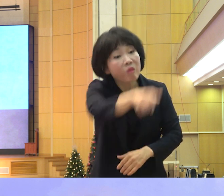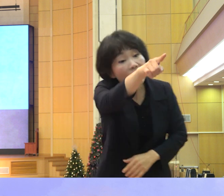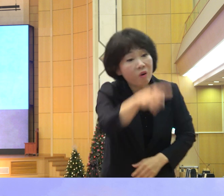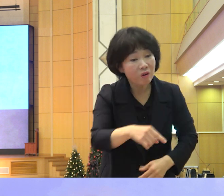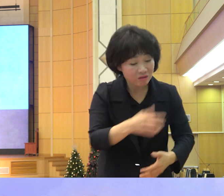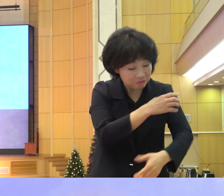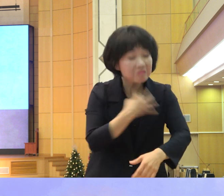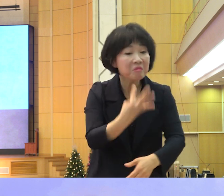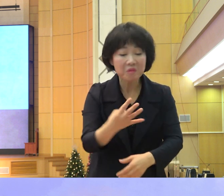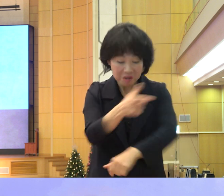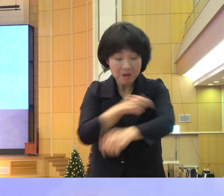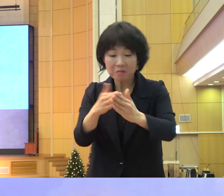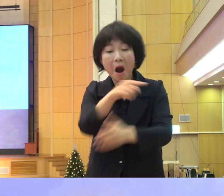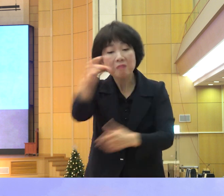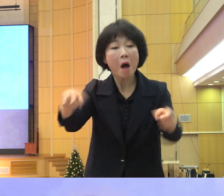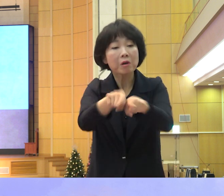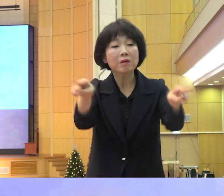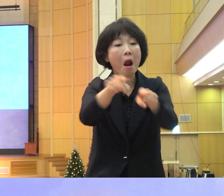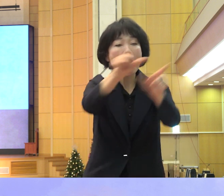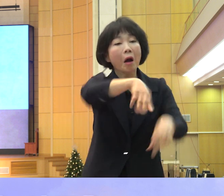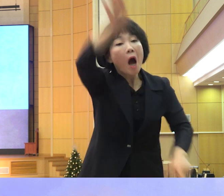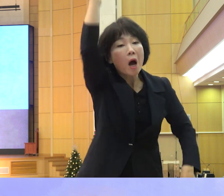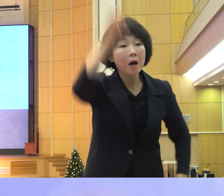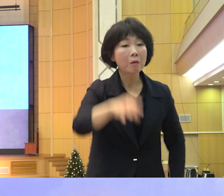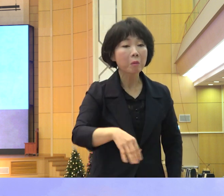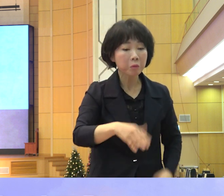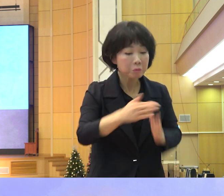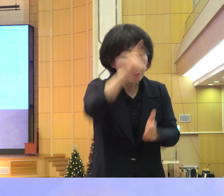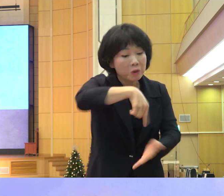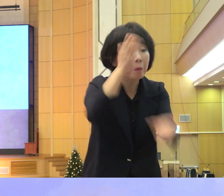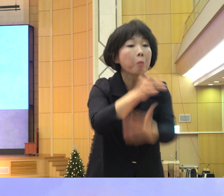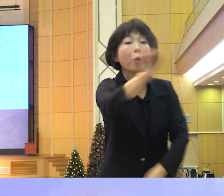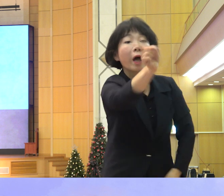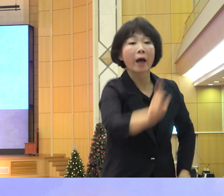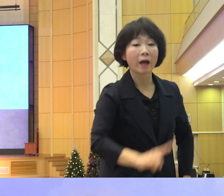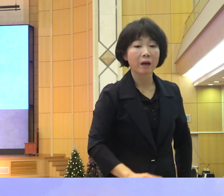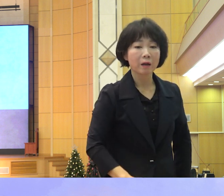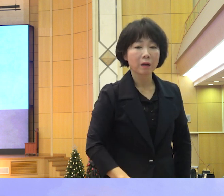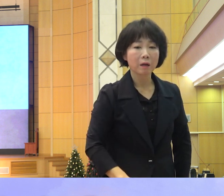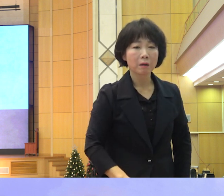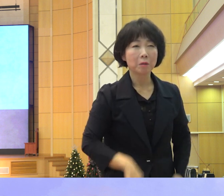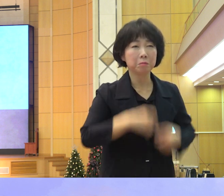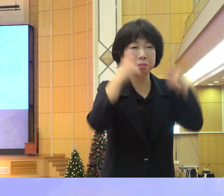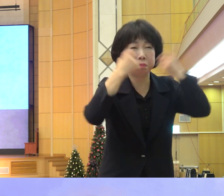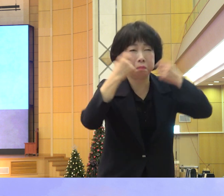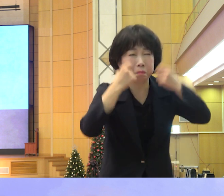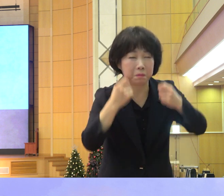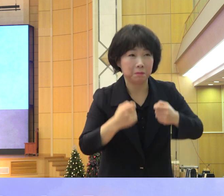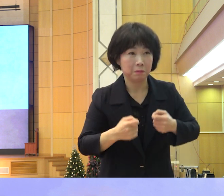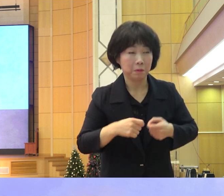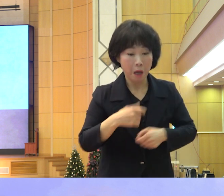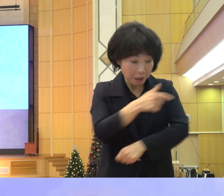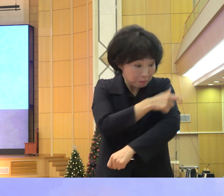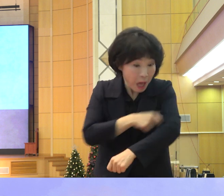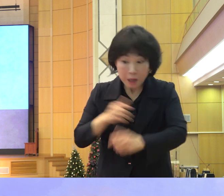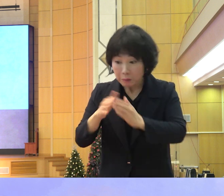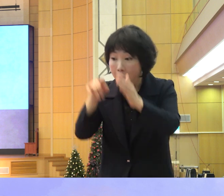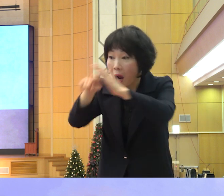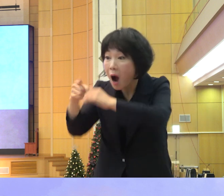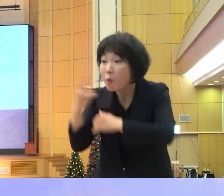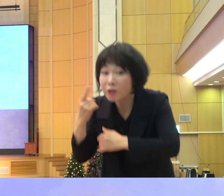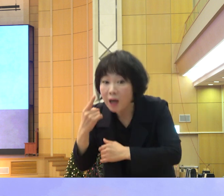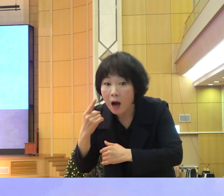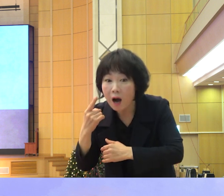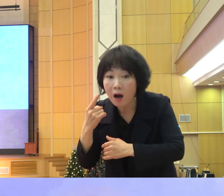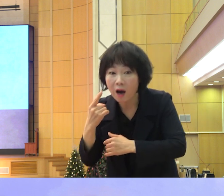살지? 내가 일부러 그래 봤지요. 그랬더니 하나님가 집사님 집에 가니까